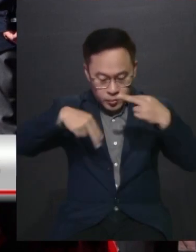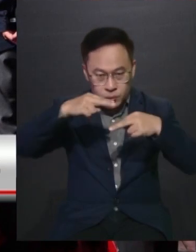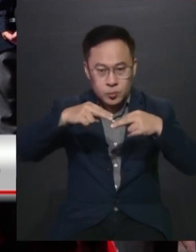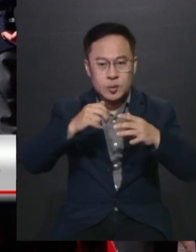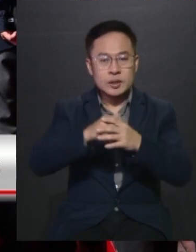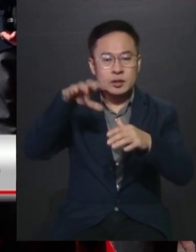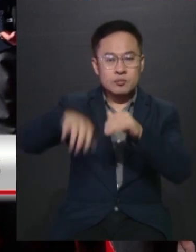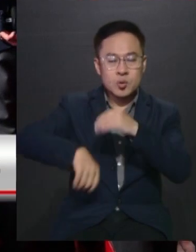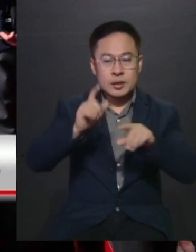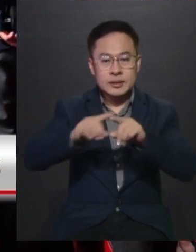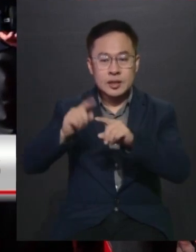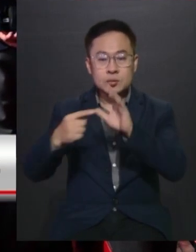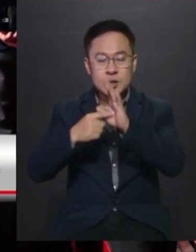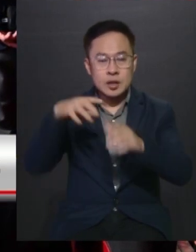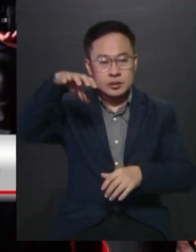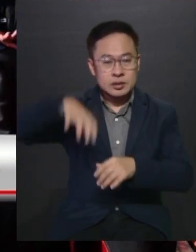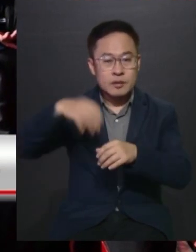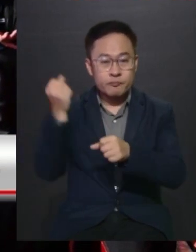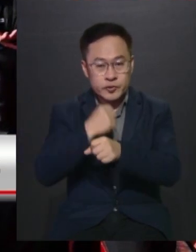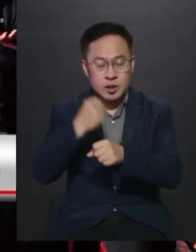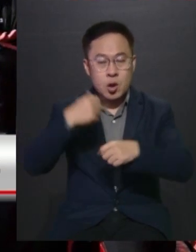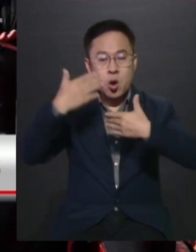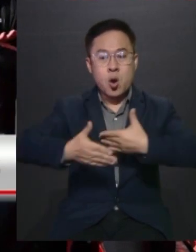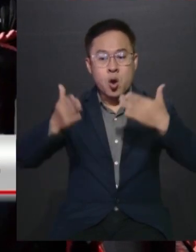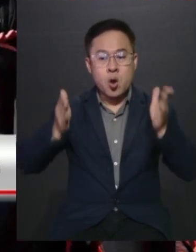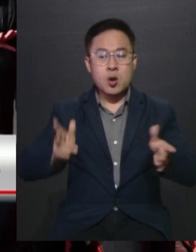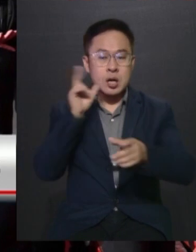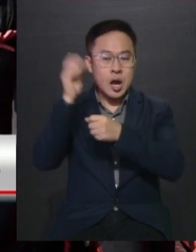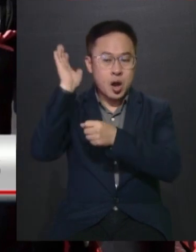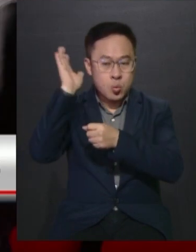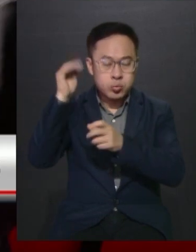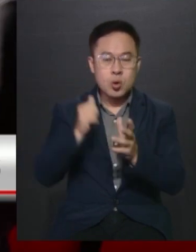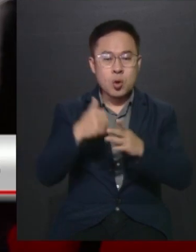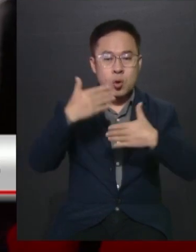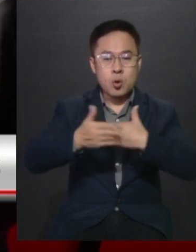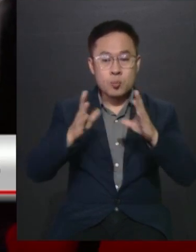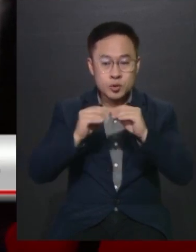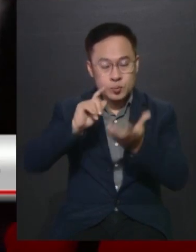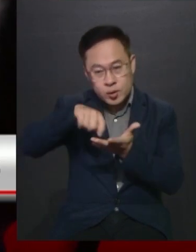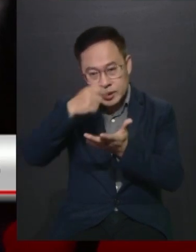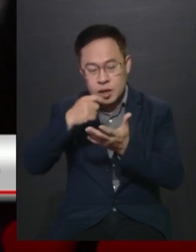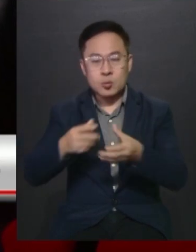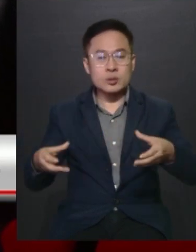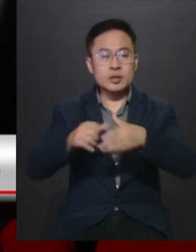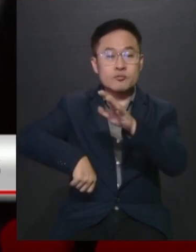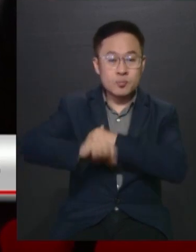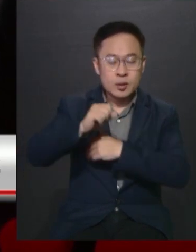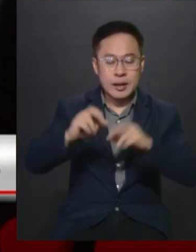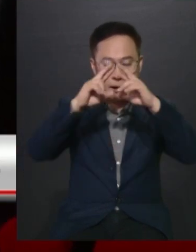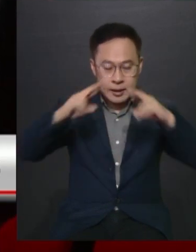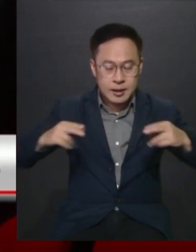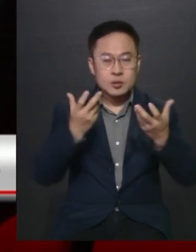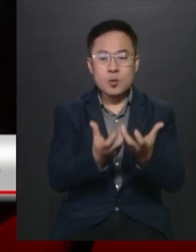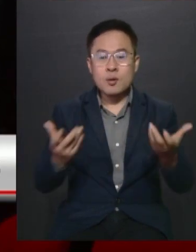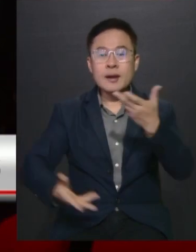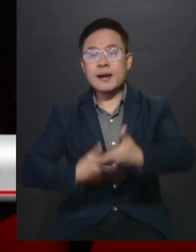ต่างๆไม่ว่าจะเป็นสนามซ้อมค่ะห้องแถลงข่าวพิพิธภัณฑ์ห้องประชุมห้องรับประทานอาหารร้านขายสินค้าที่ระลึกแล้ว